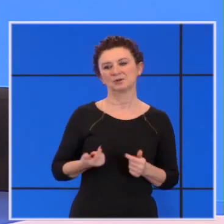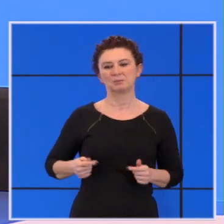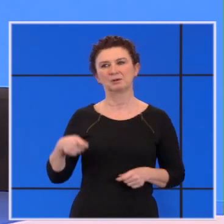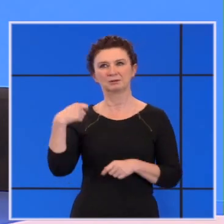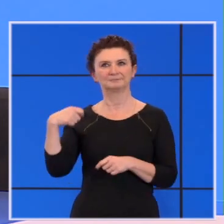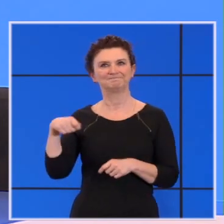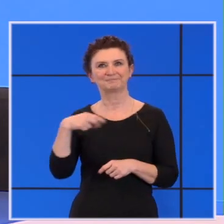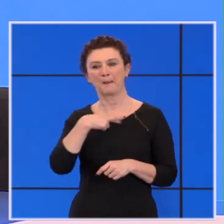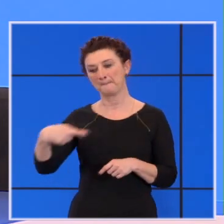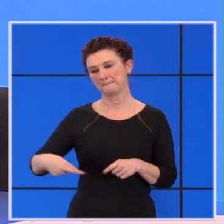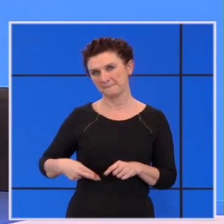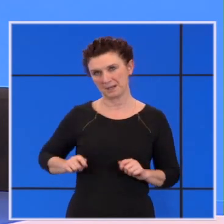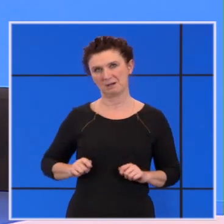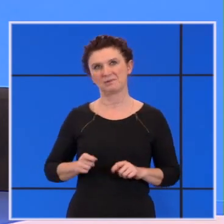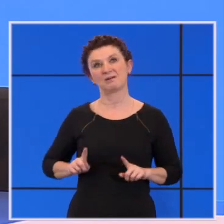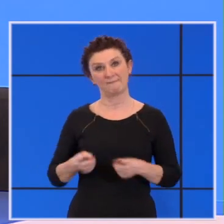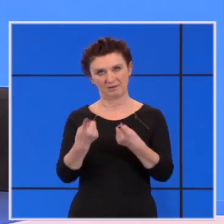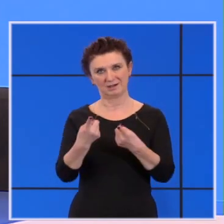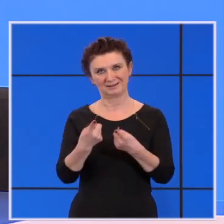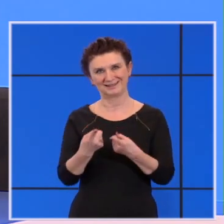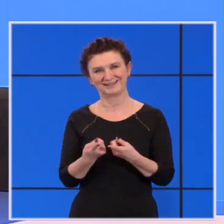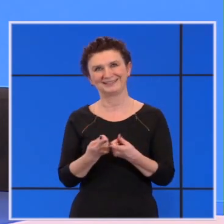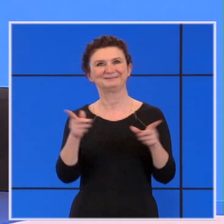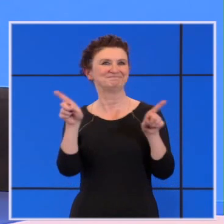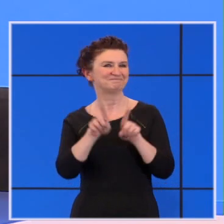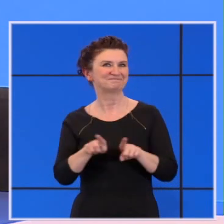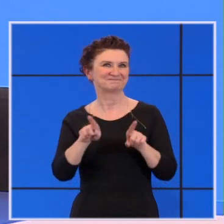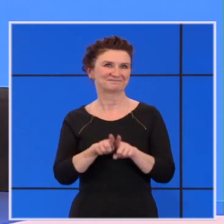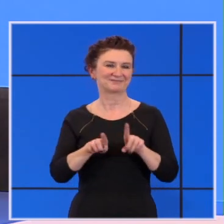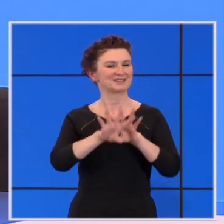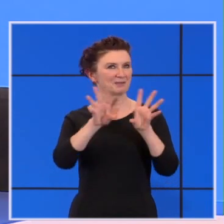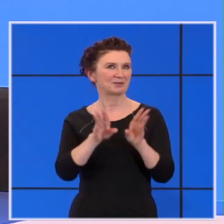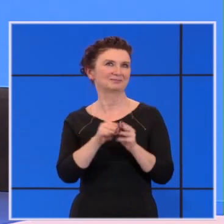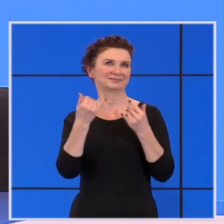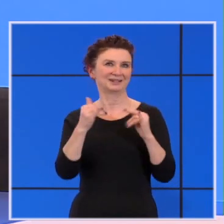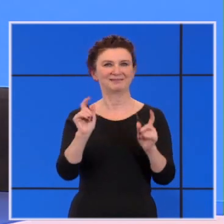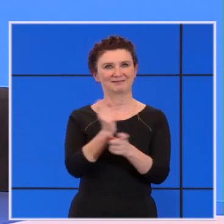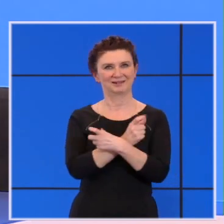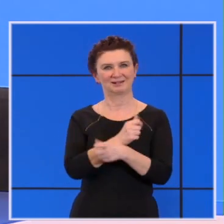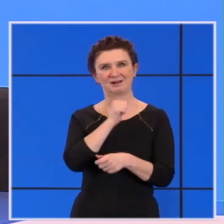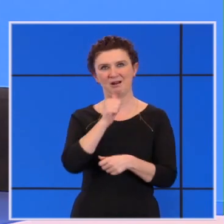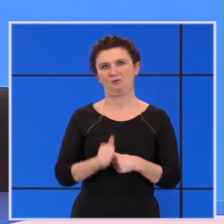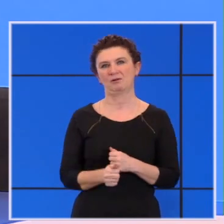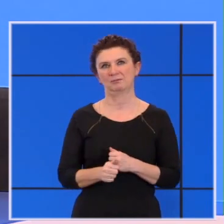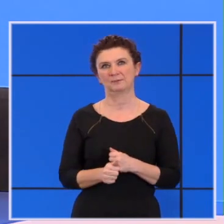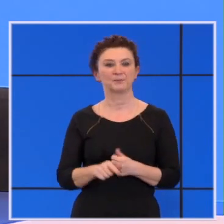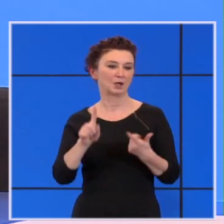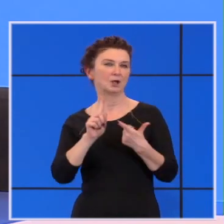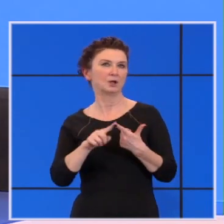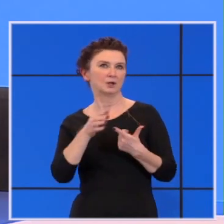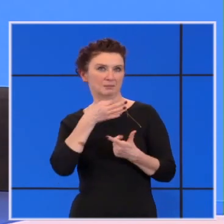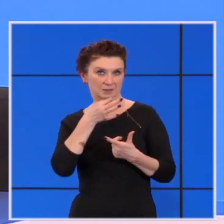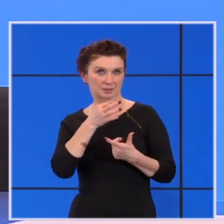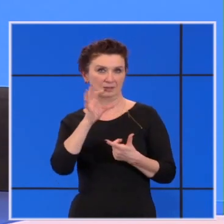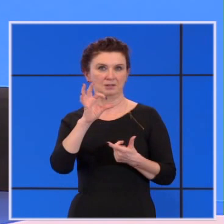konsekwentnego stosowania tych sankcji i wydłużenia tych sankcji, które zostały nałożone. I pytanie skoków. Tak,